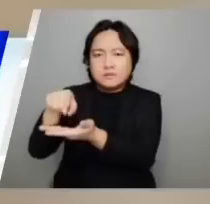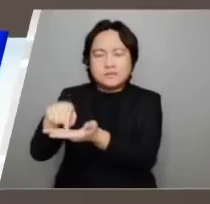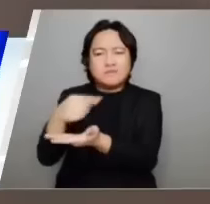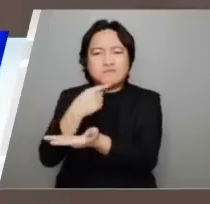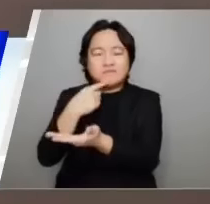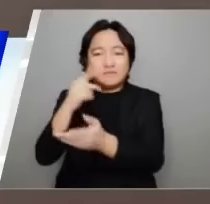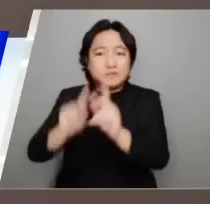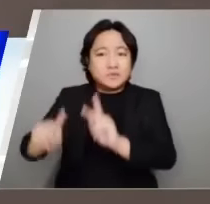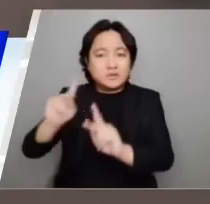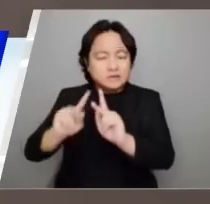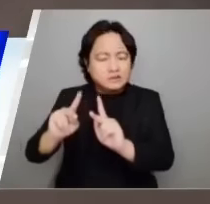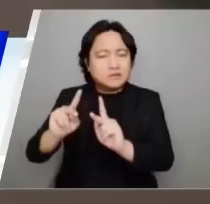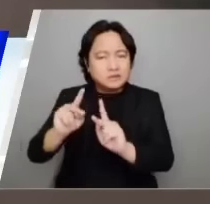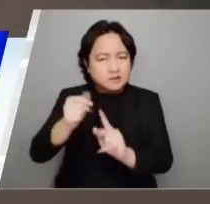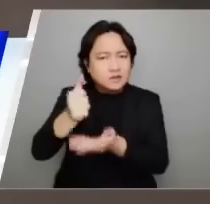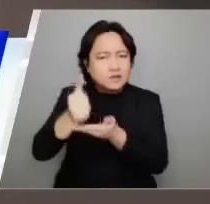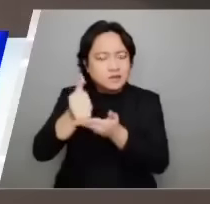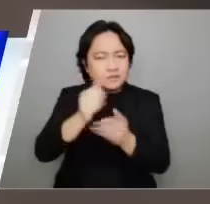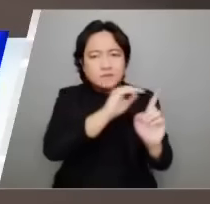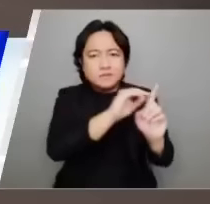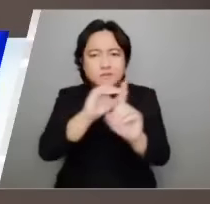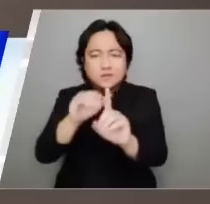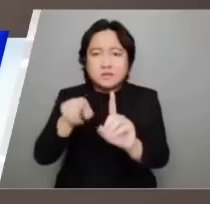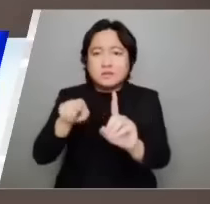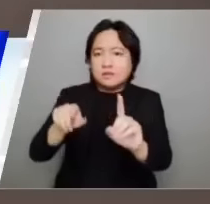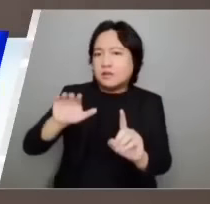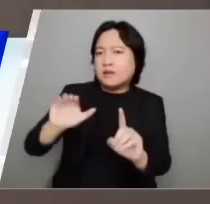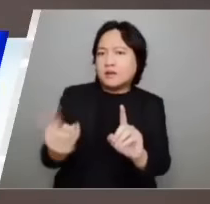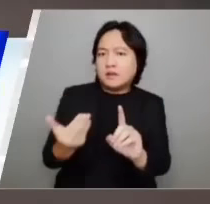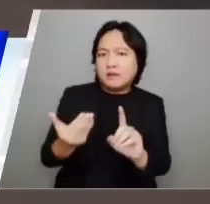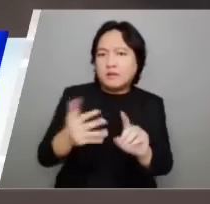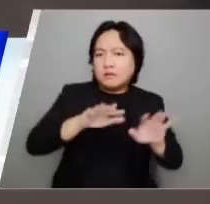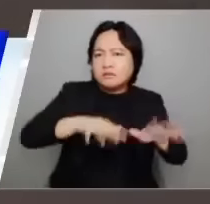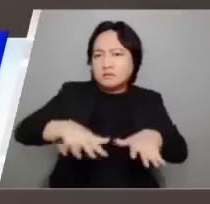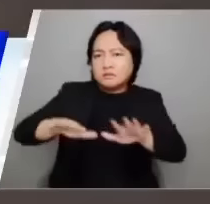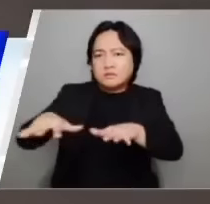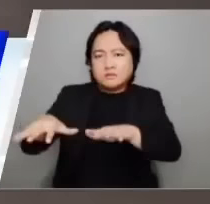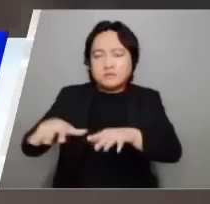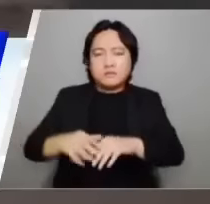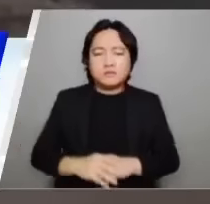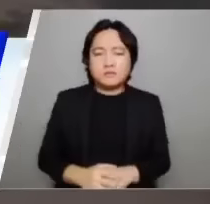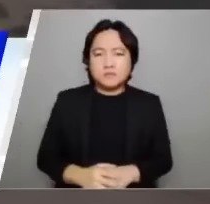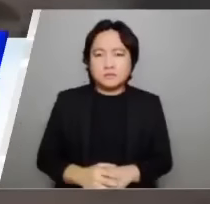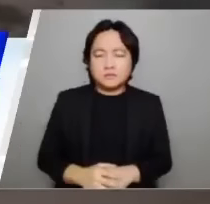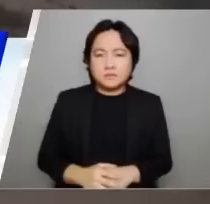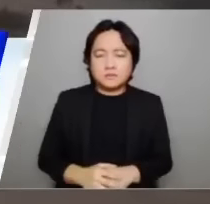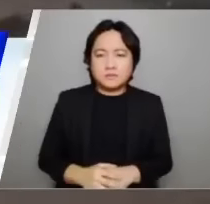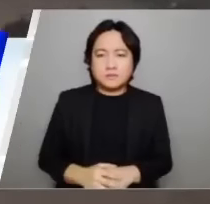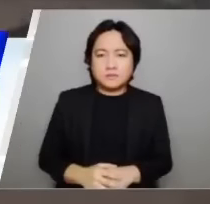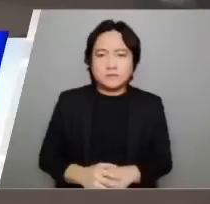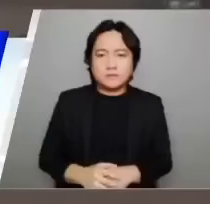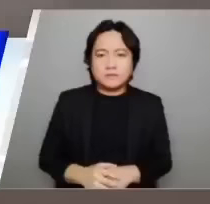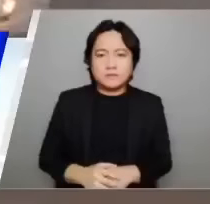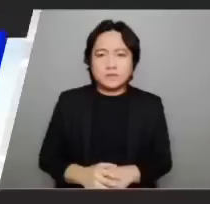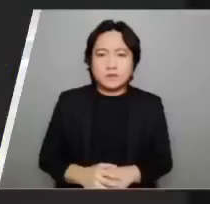residente. Nagmistula ng dagat sa halip na kalsada ang mga daanan. Napatigil tuloy pati sasakyan ng